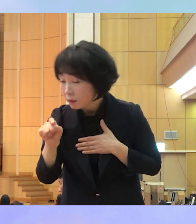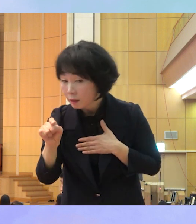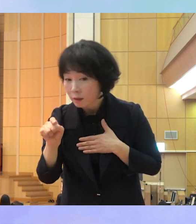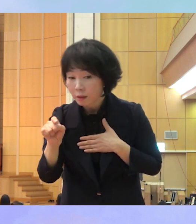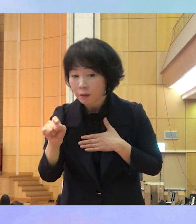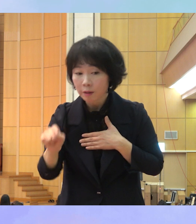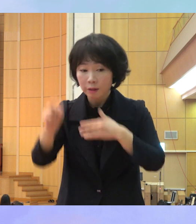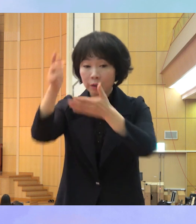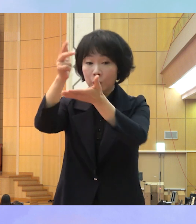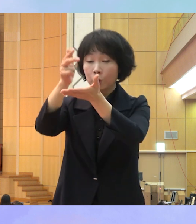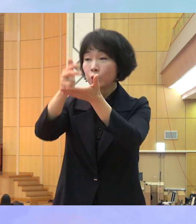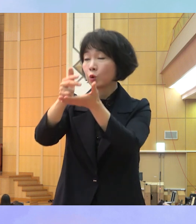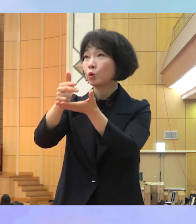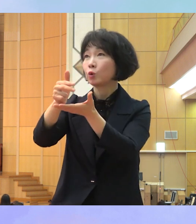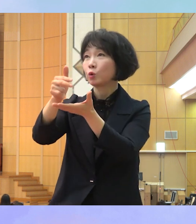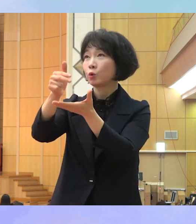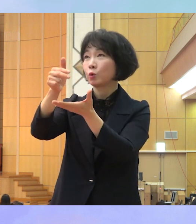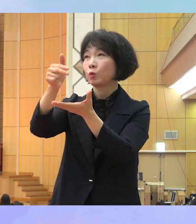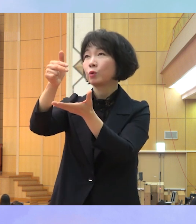이는